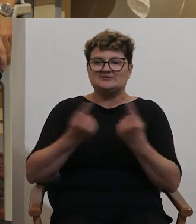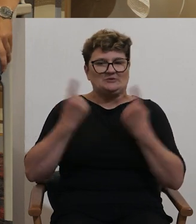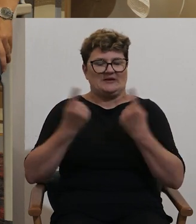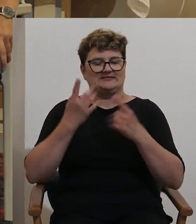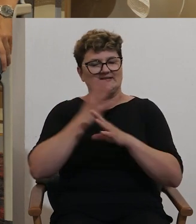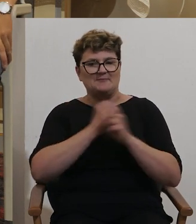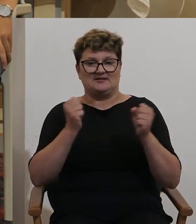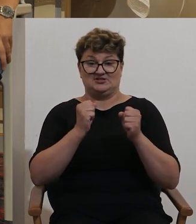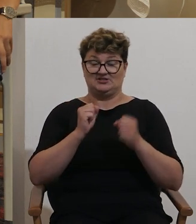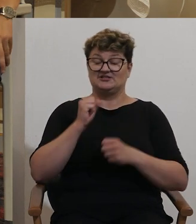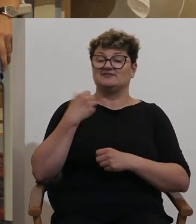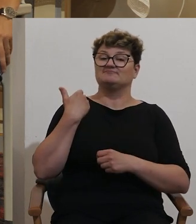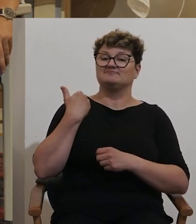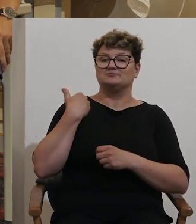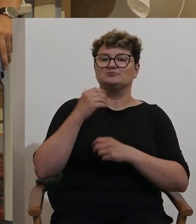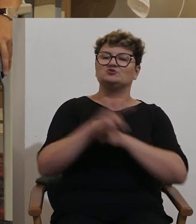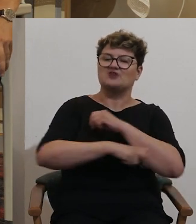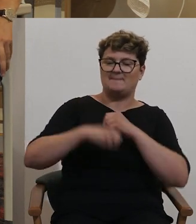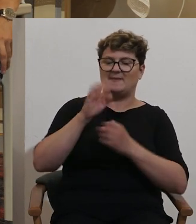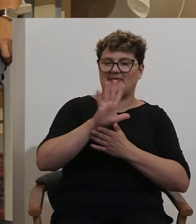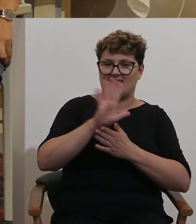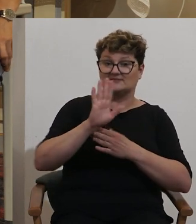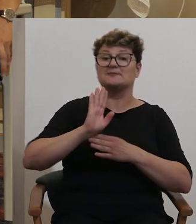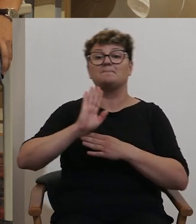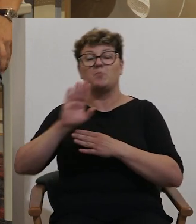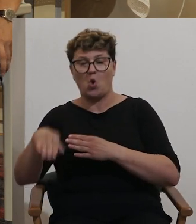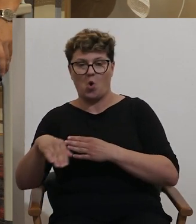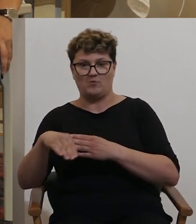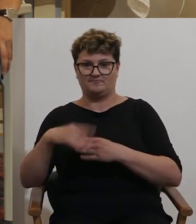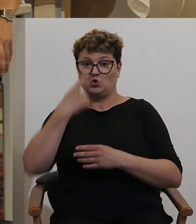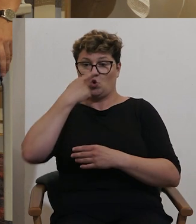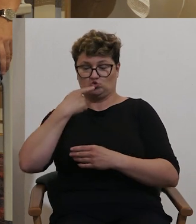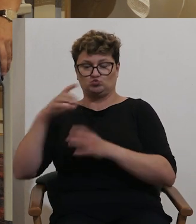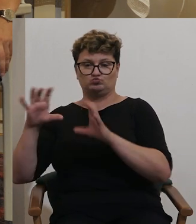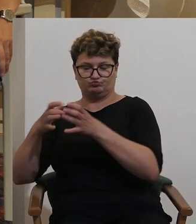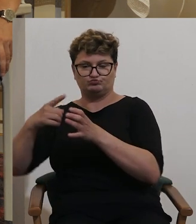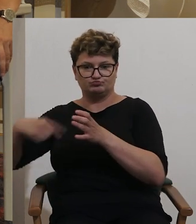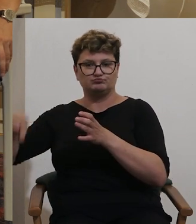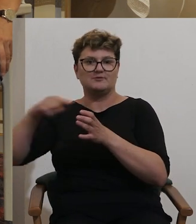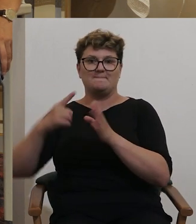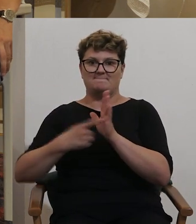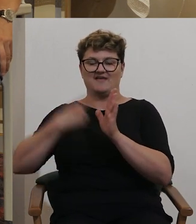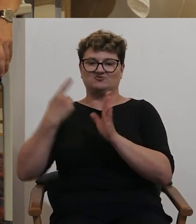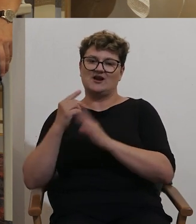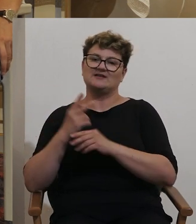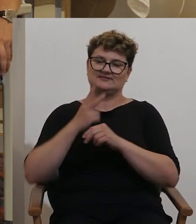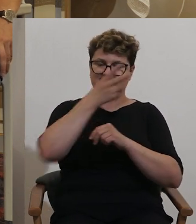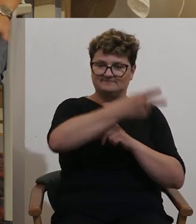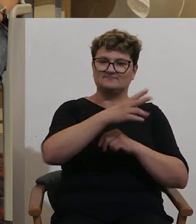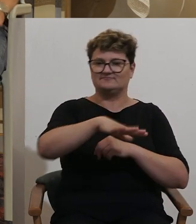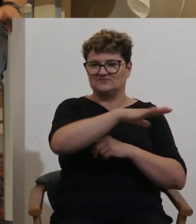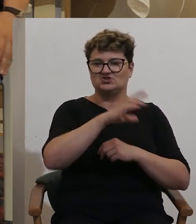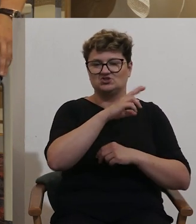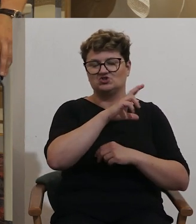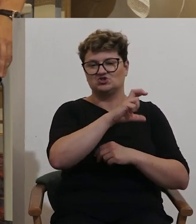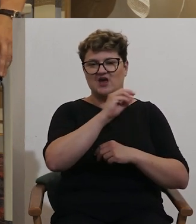po tym 15 sierpnia pierwszy raz kościuszkowcy przeprawili się na Czerniaków i